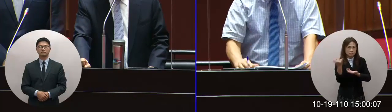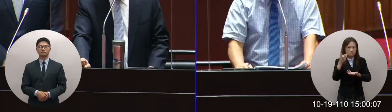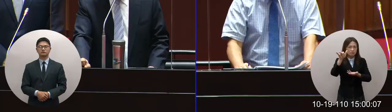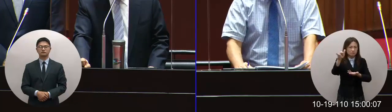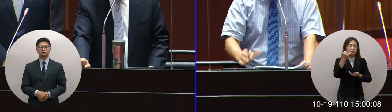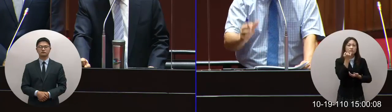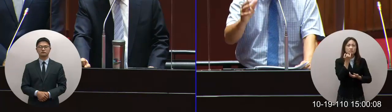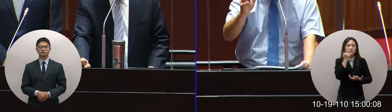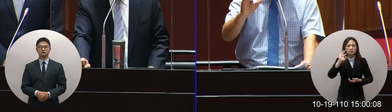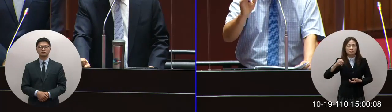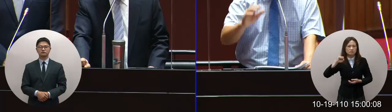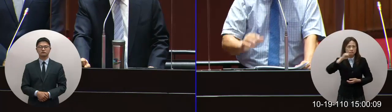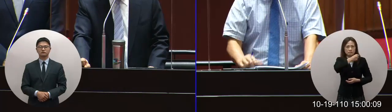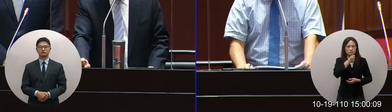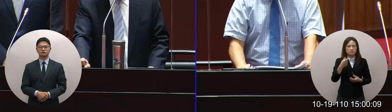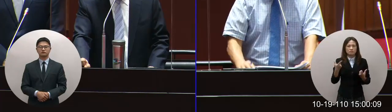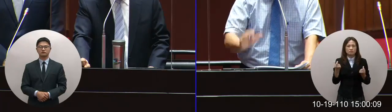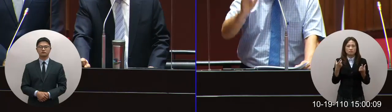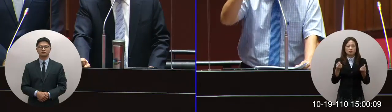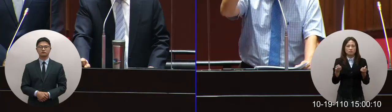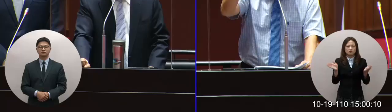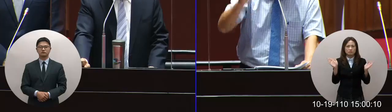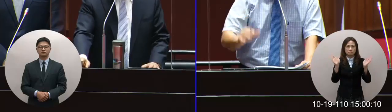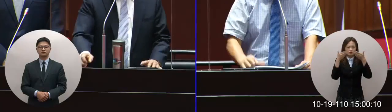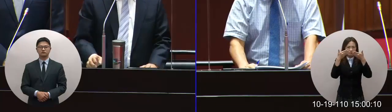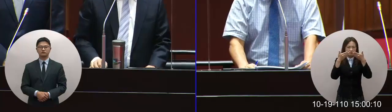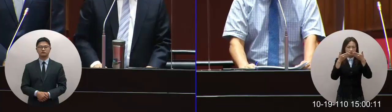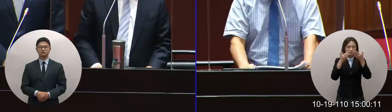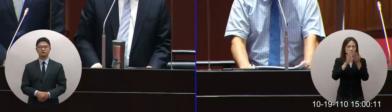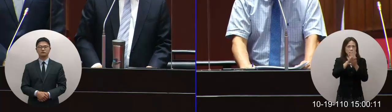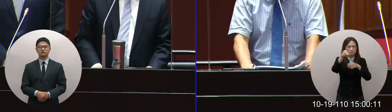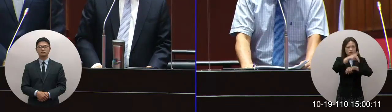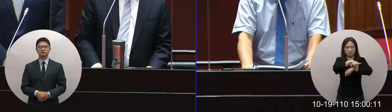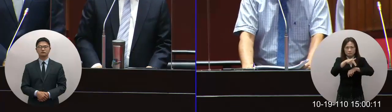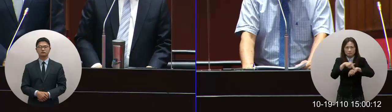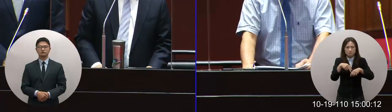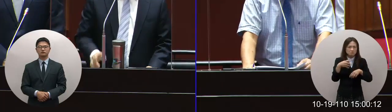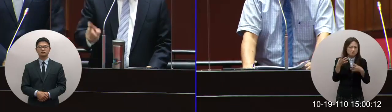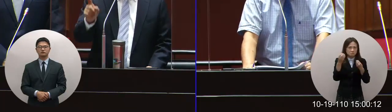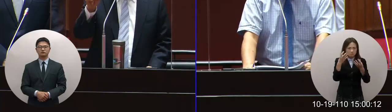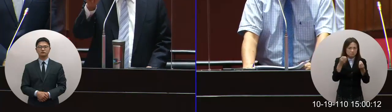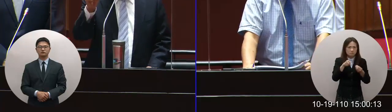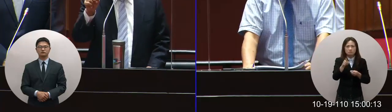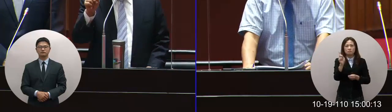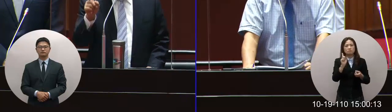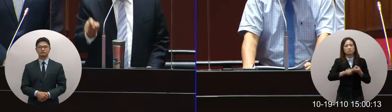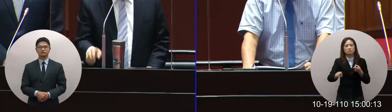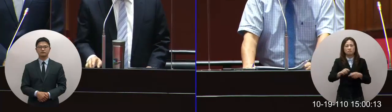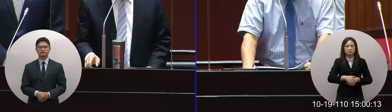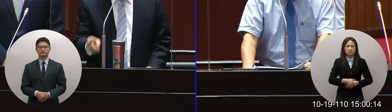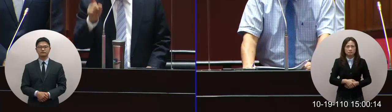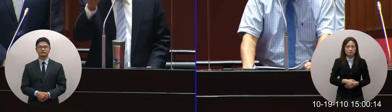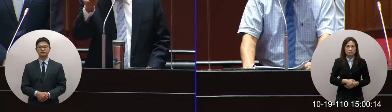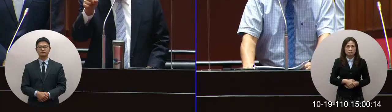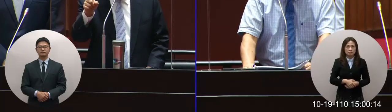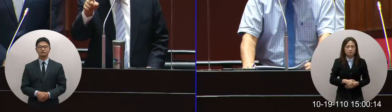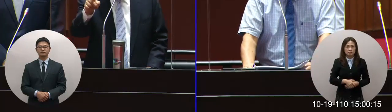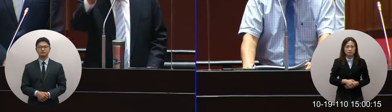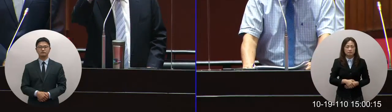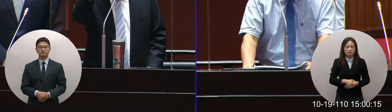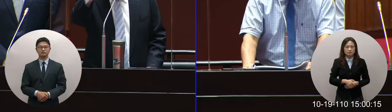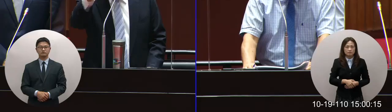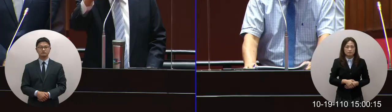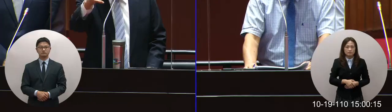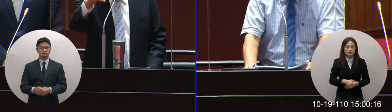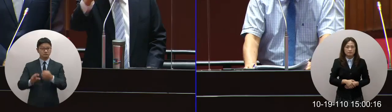在那里、哦、就是完全、没有一个未来数、哦、这个我想这个站在 那个指挥中心，可是他开放、